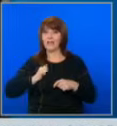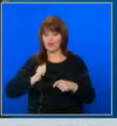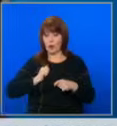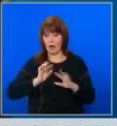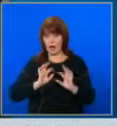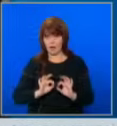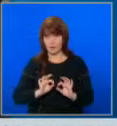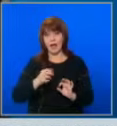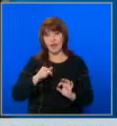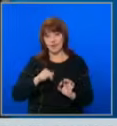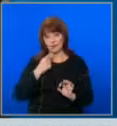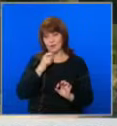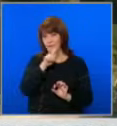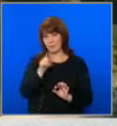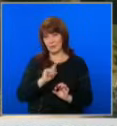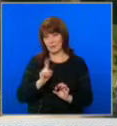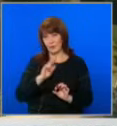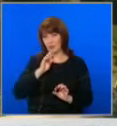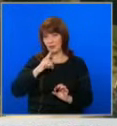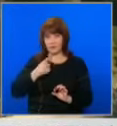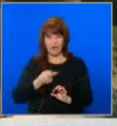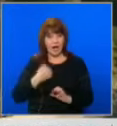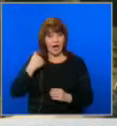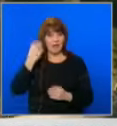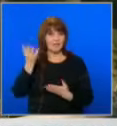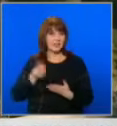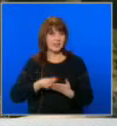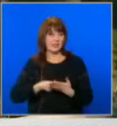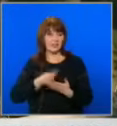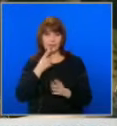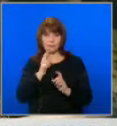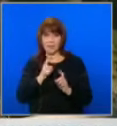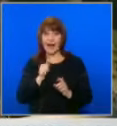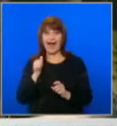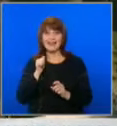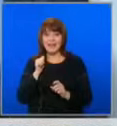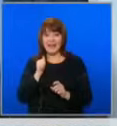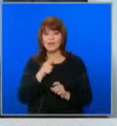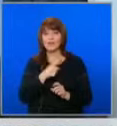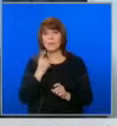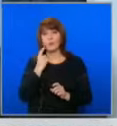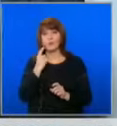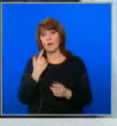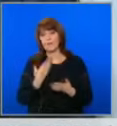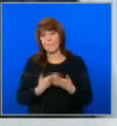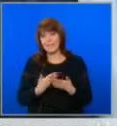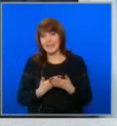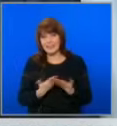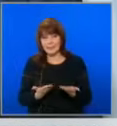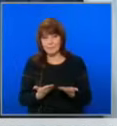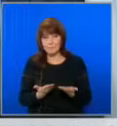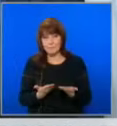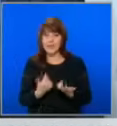въпрос няма как да ви отговоря главният секретар коментира че атанасов и божанов били близки знаем че са били